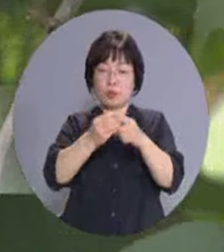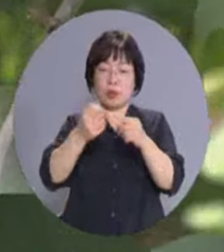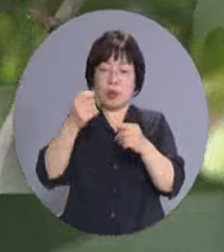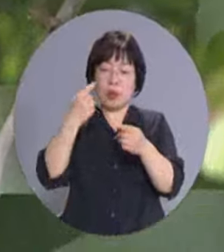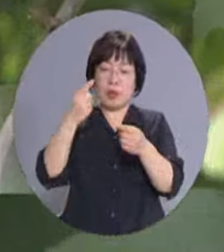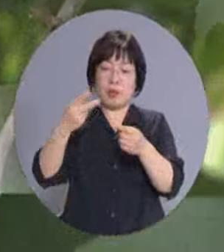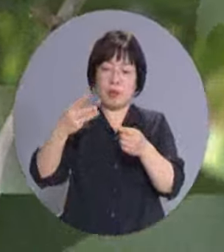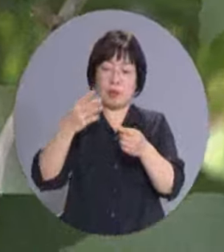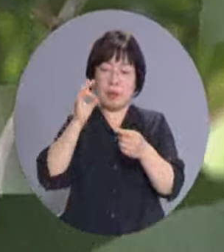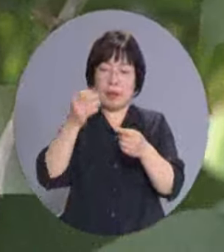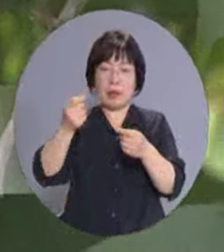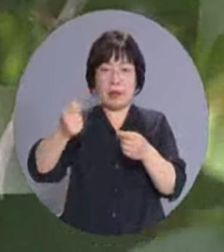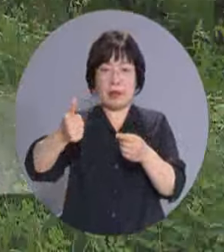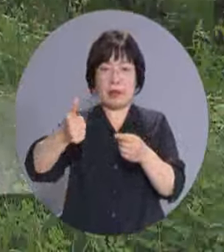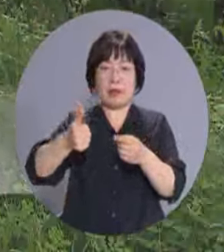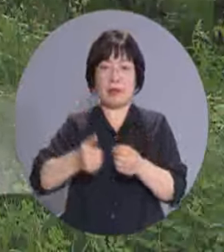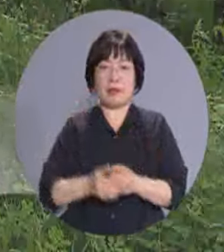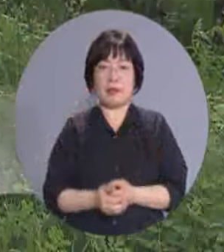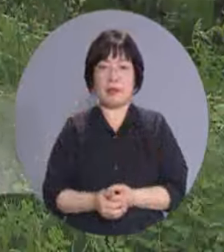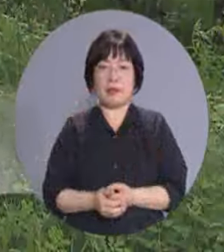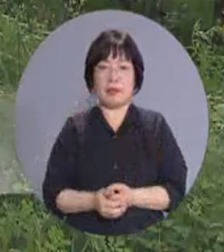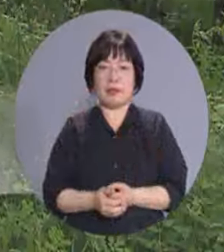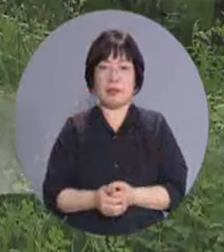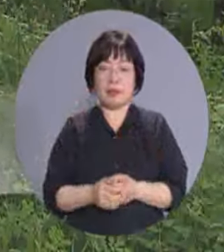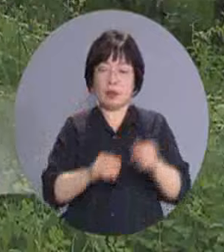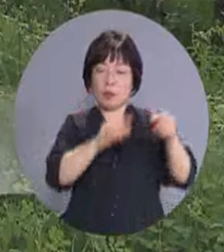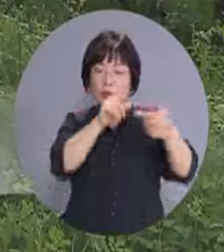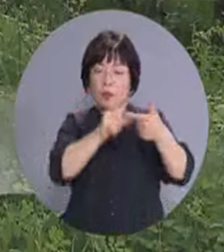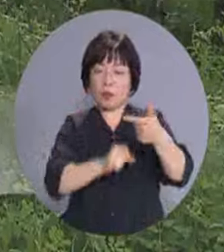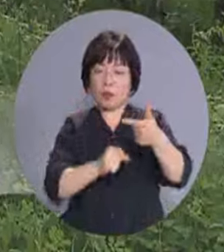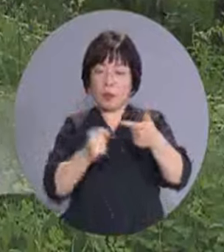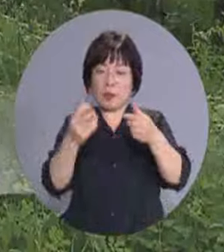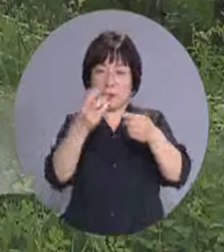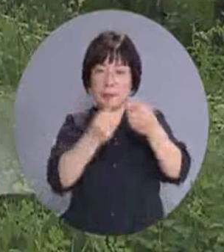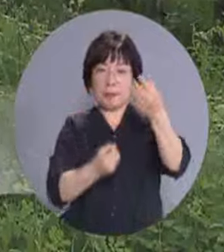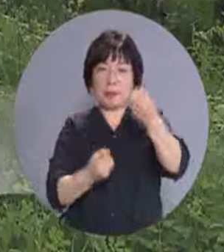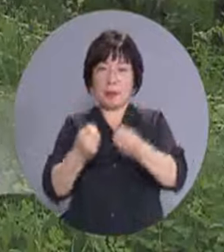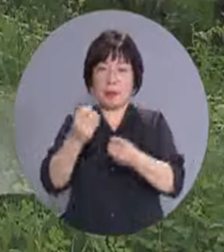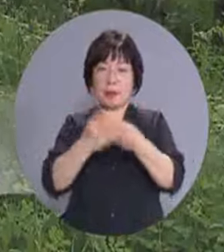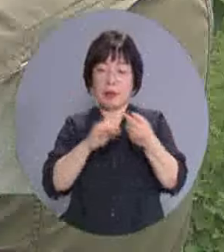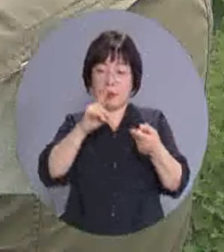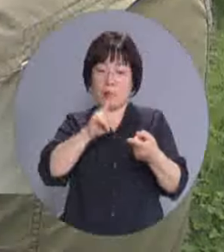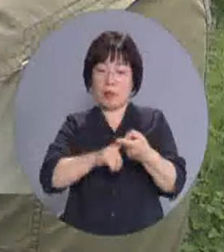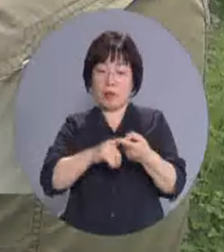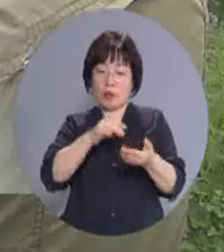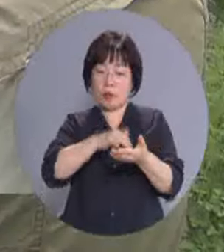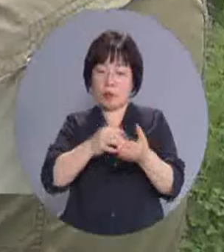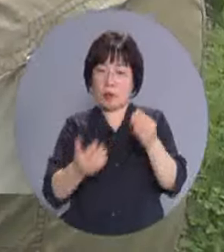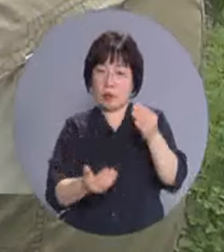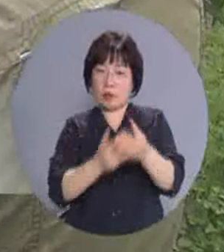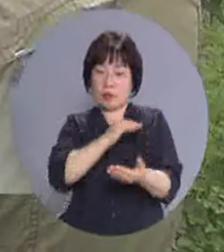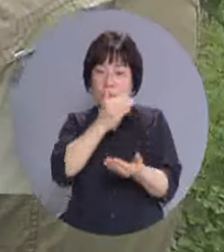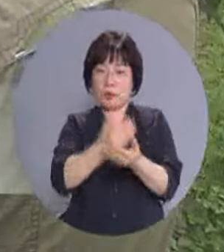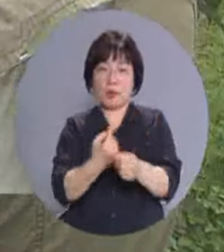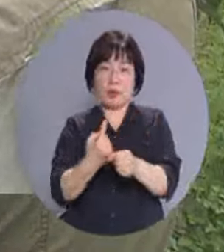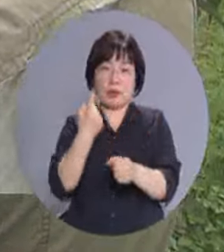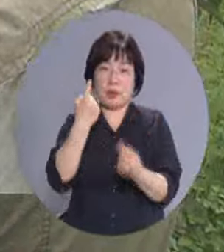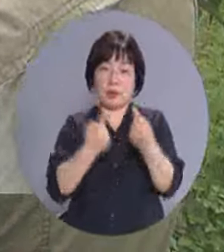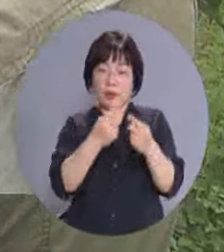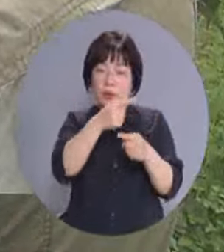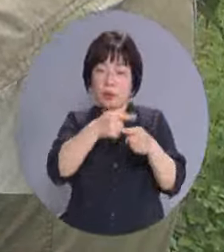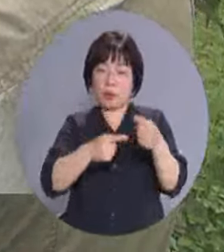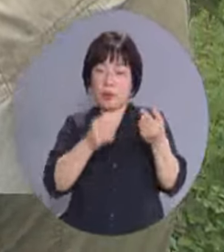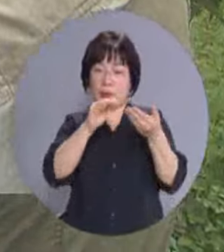눈으로 셀 수 있을 정도입니다 다음 달이면 매실을 따야 하는데 이대로라면 수확량은 지난해 절반 수준에도